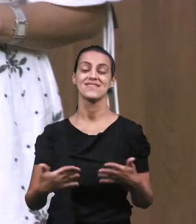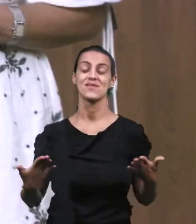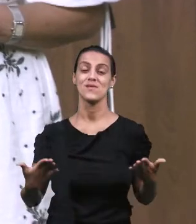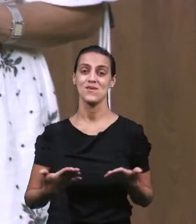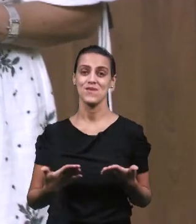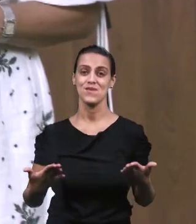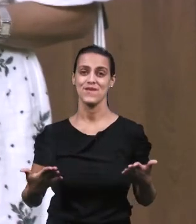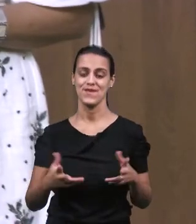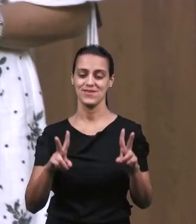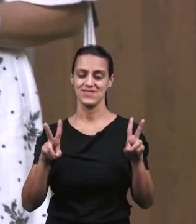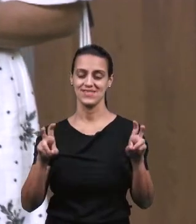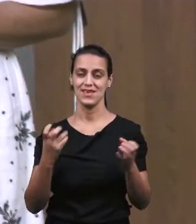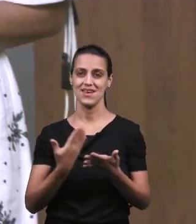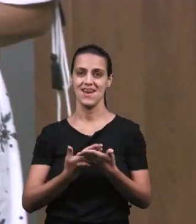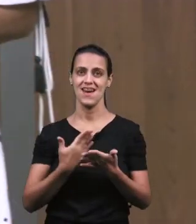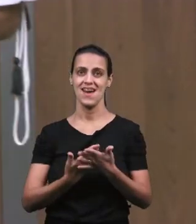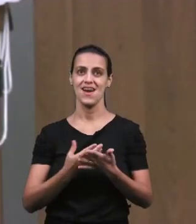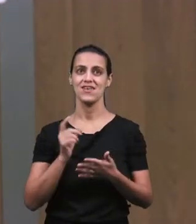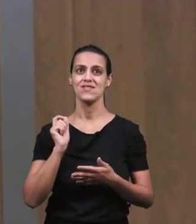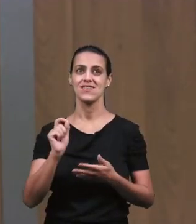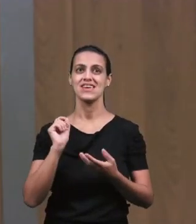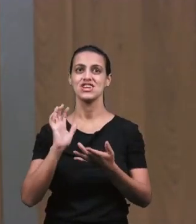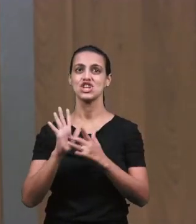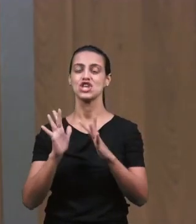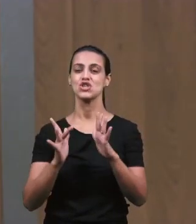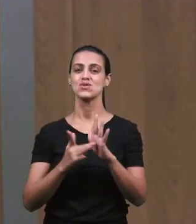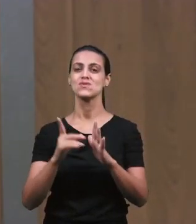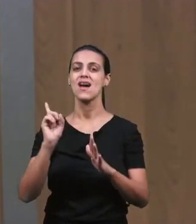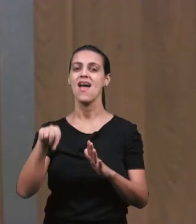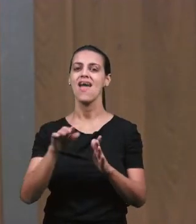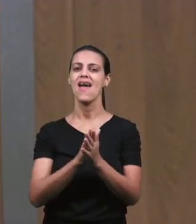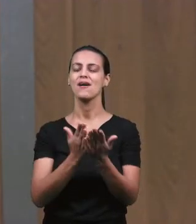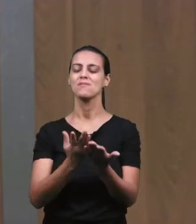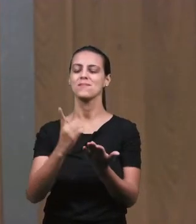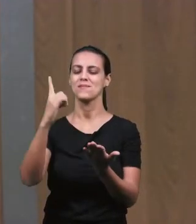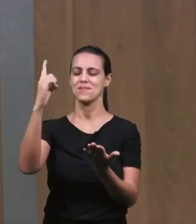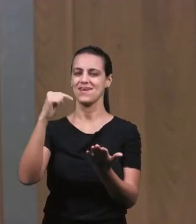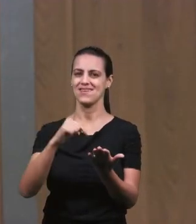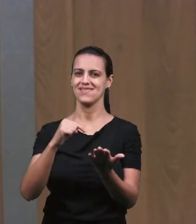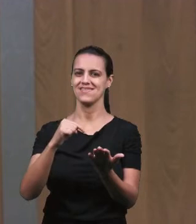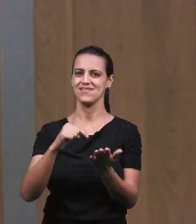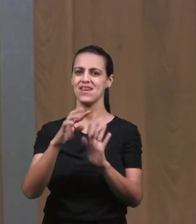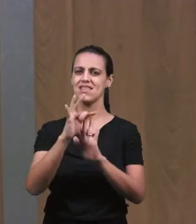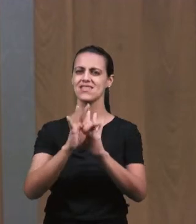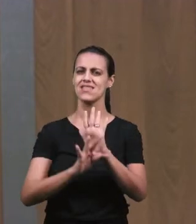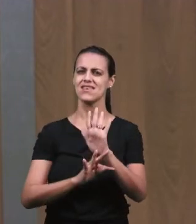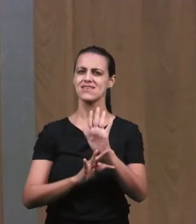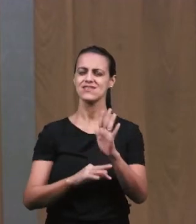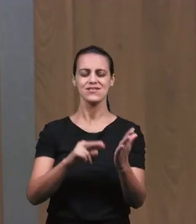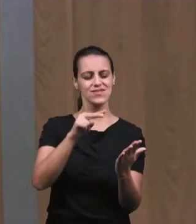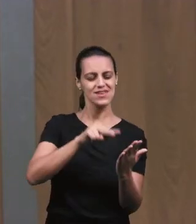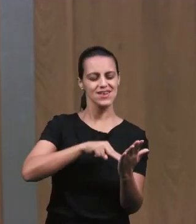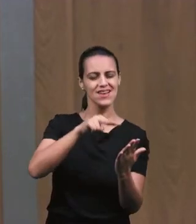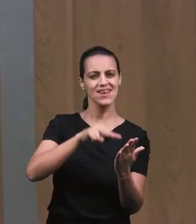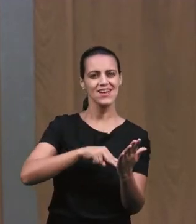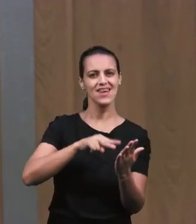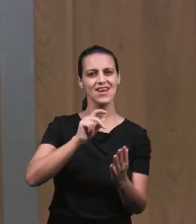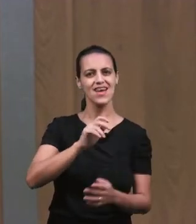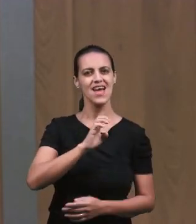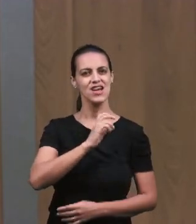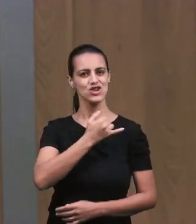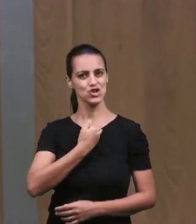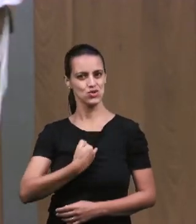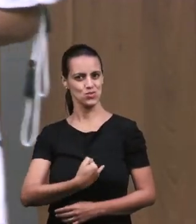la thématique de notre étude porte sur Jésus est la parole. Et le texte que nous allons utiliser se trouve dans l'évangile de